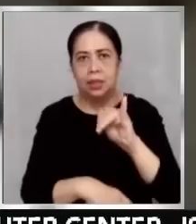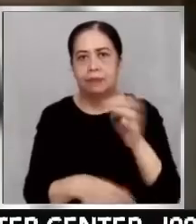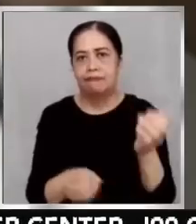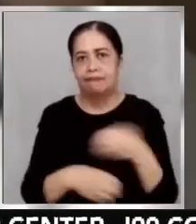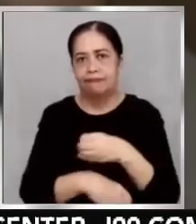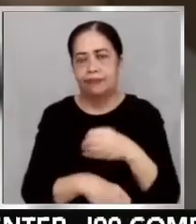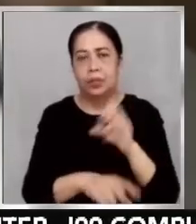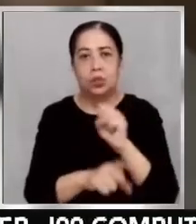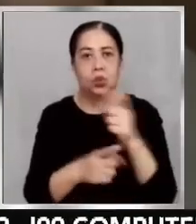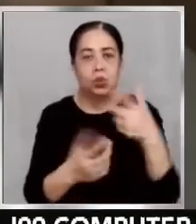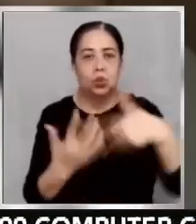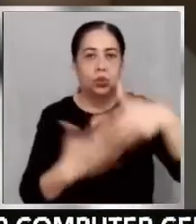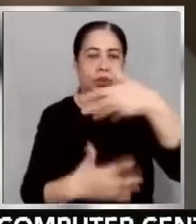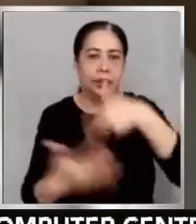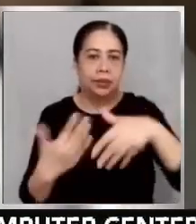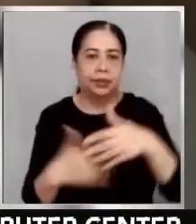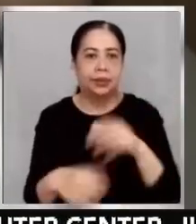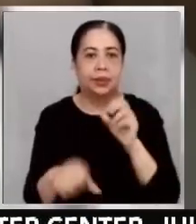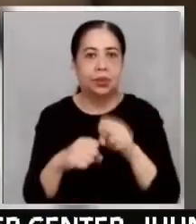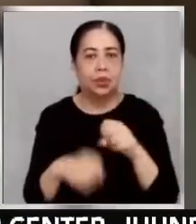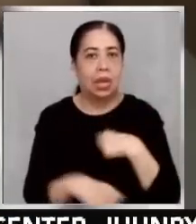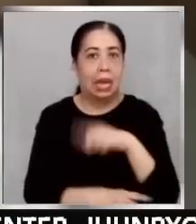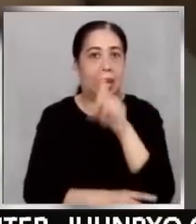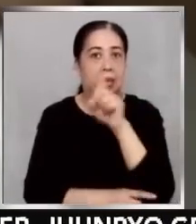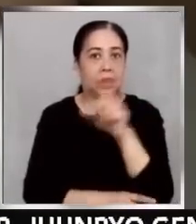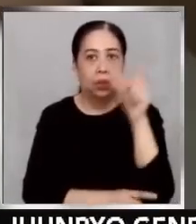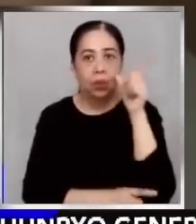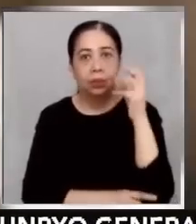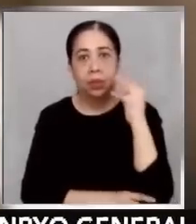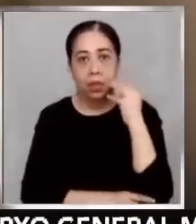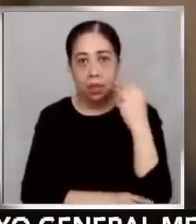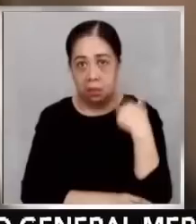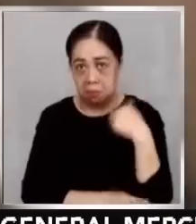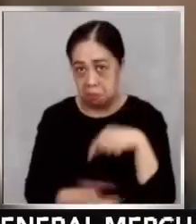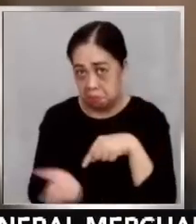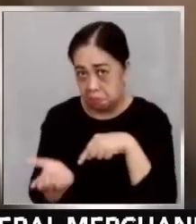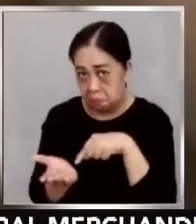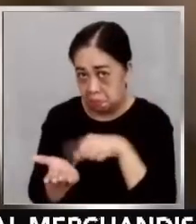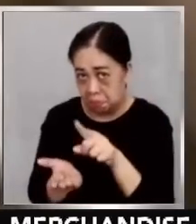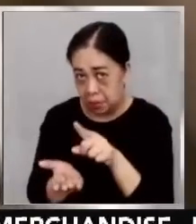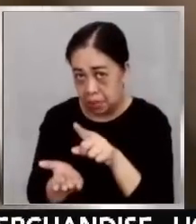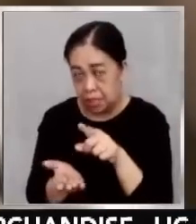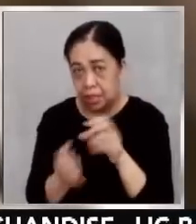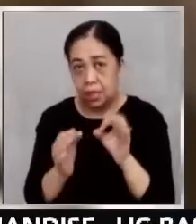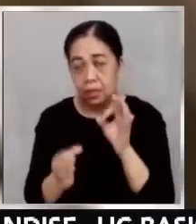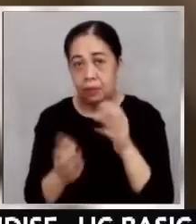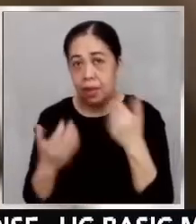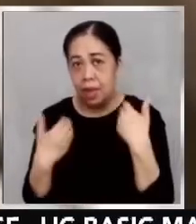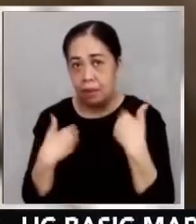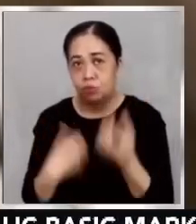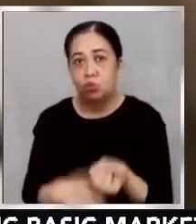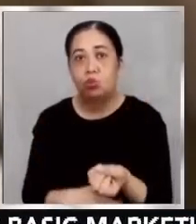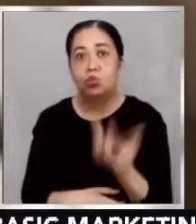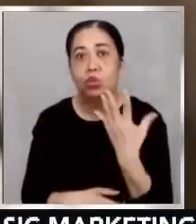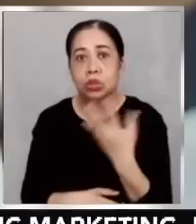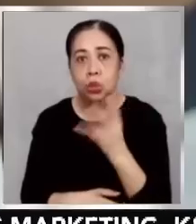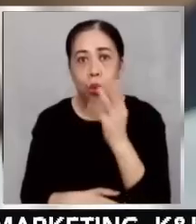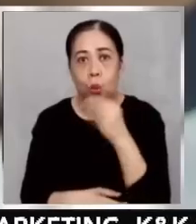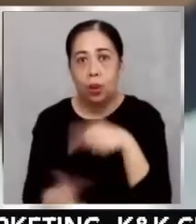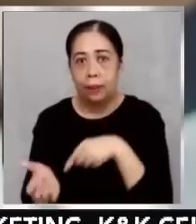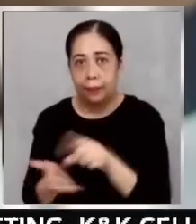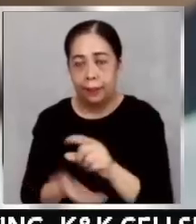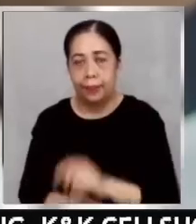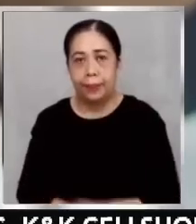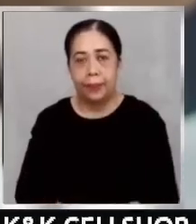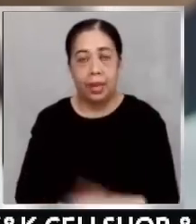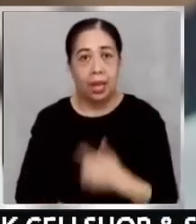socials. Kaya tinanong ko si Mejia, may ibinayad ba sa kanila? At kung meron, magkano at sino ang nagbayad? Ako po'y